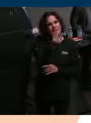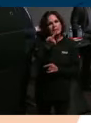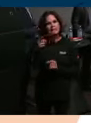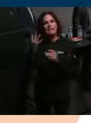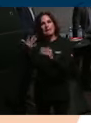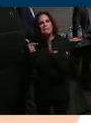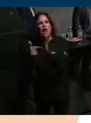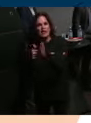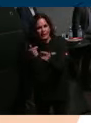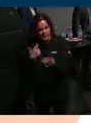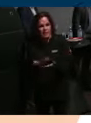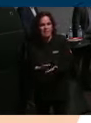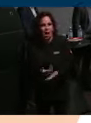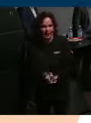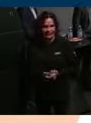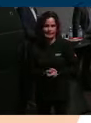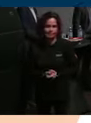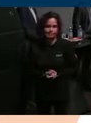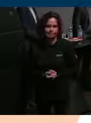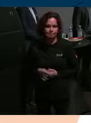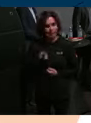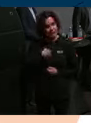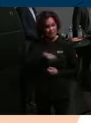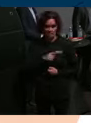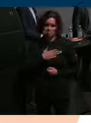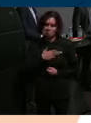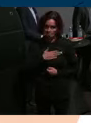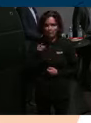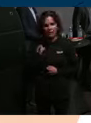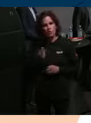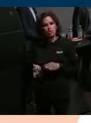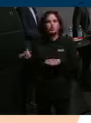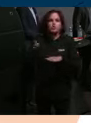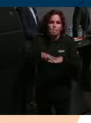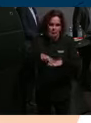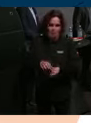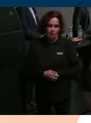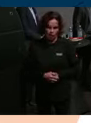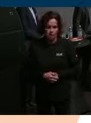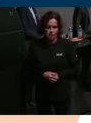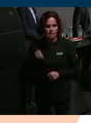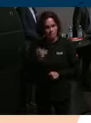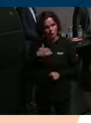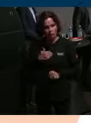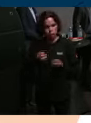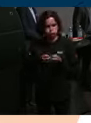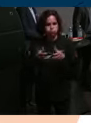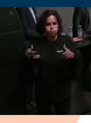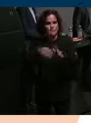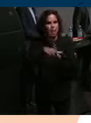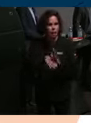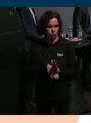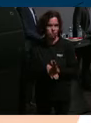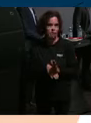noe som er anbefalinger. Vi tar til ordet for at dette må dobles, og det må ligge en opptrappingsplan for det, og at man